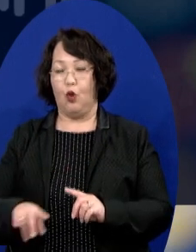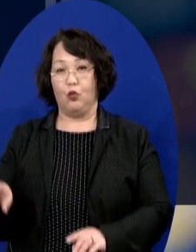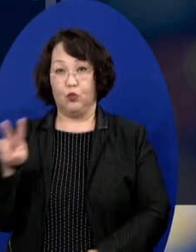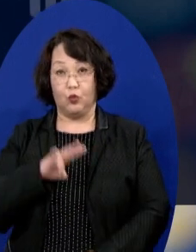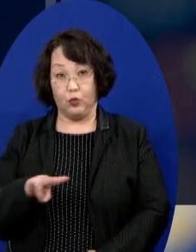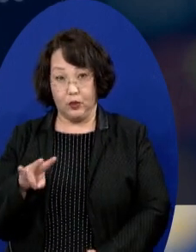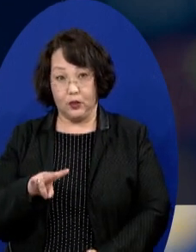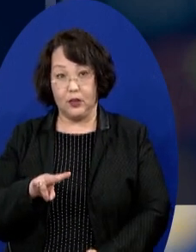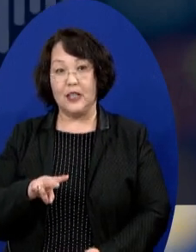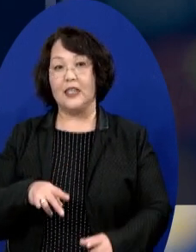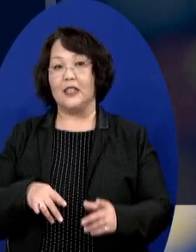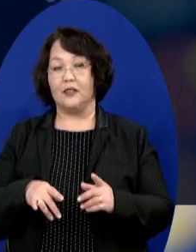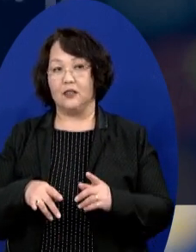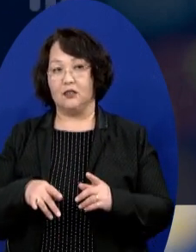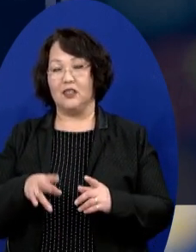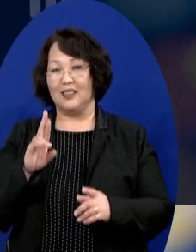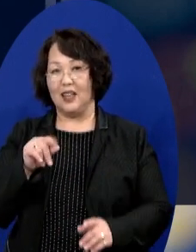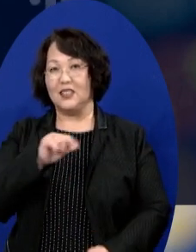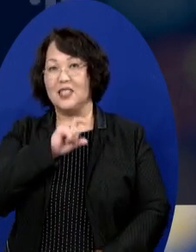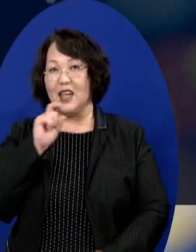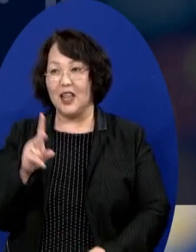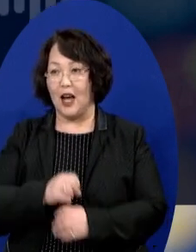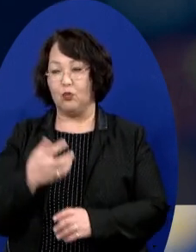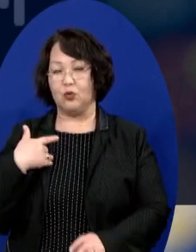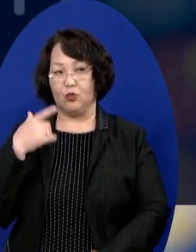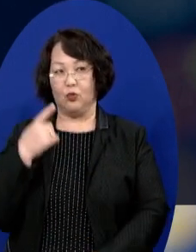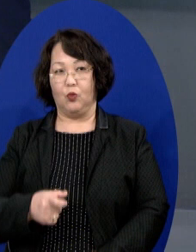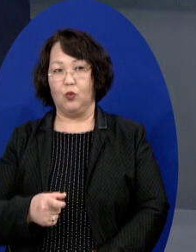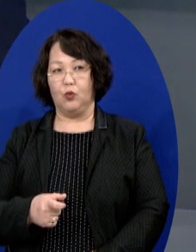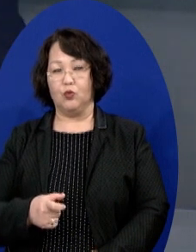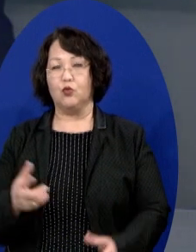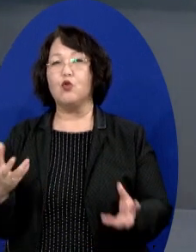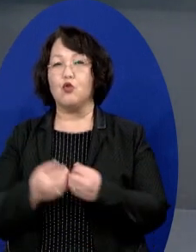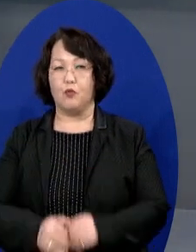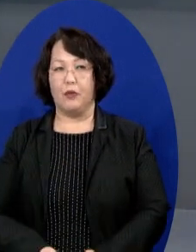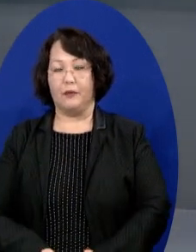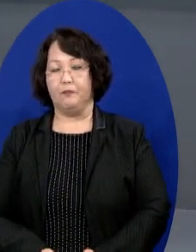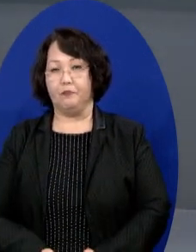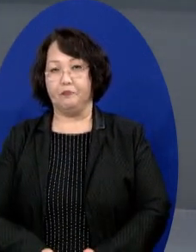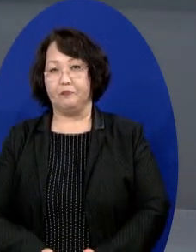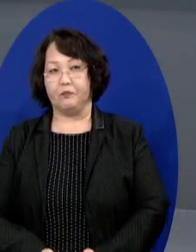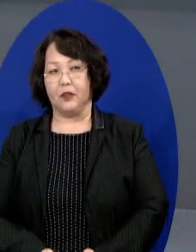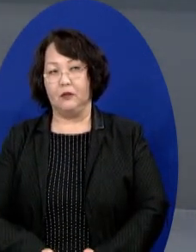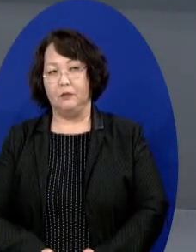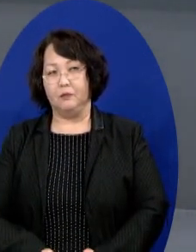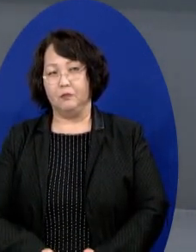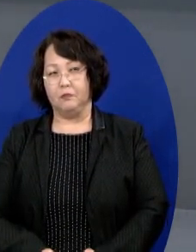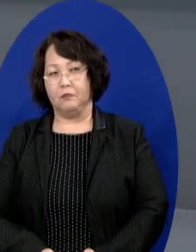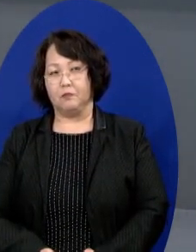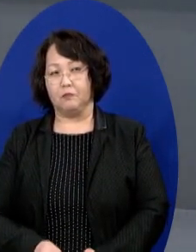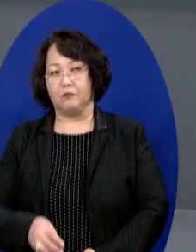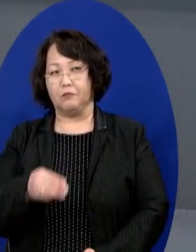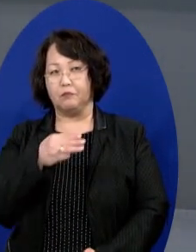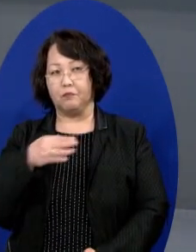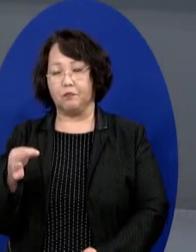чи эдийн засгийн зээлээ бичиж байгаа хүмүүс нь аягүй юм. За энд одоо тоо үзүүлэлтийг бас